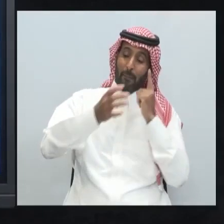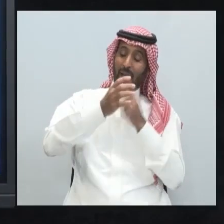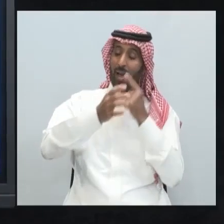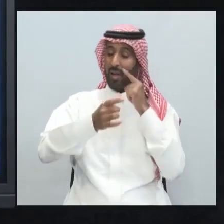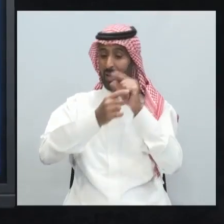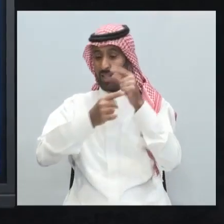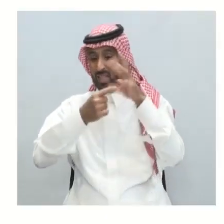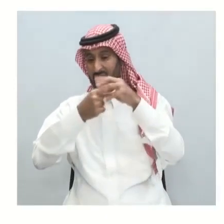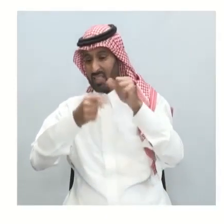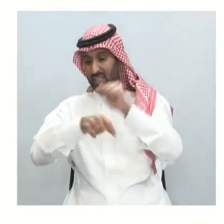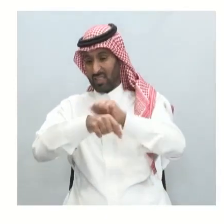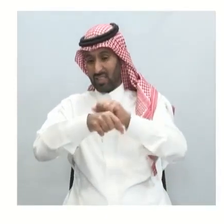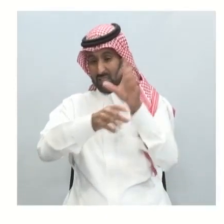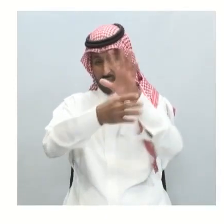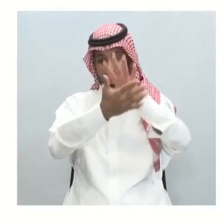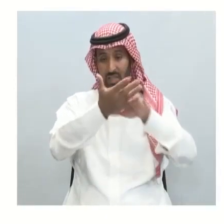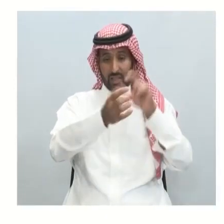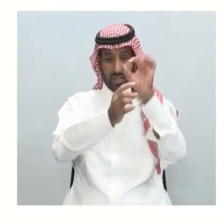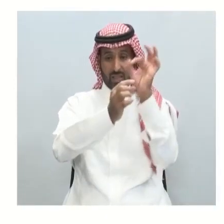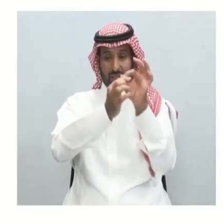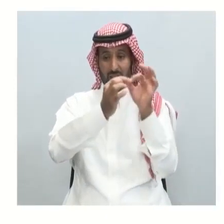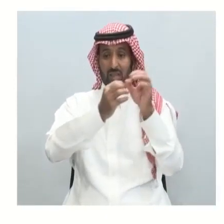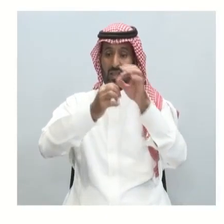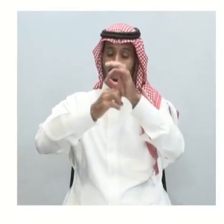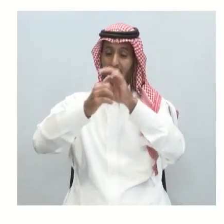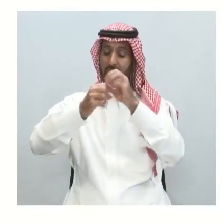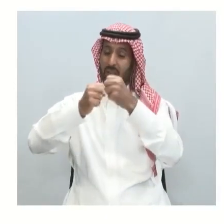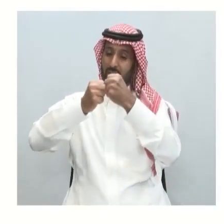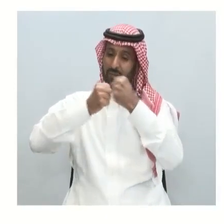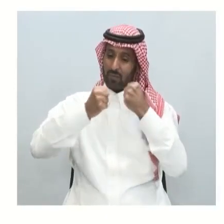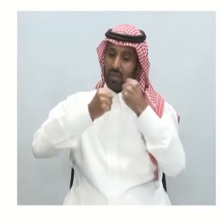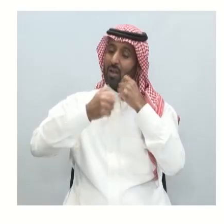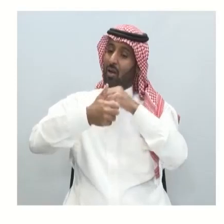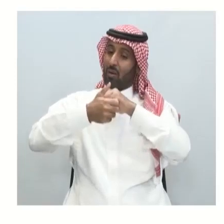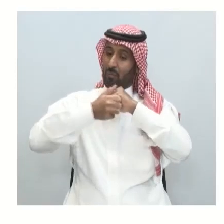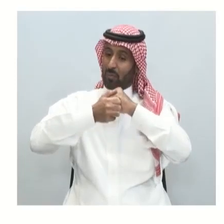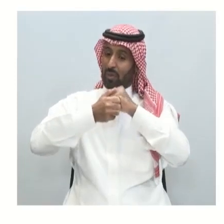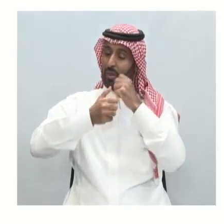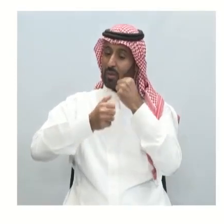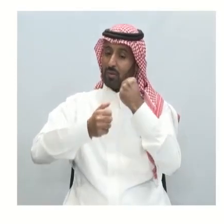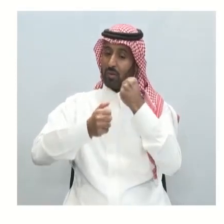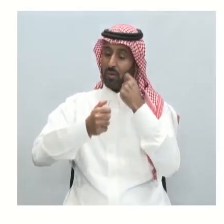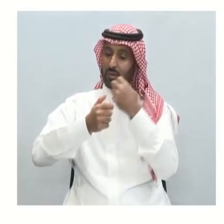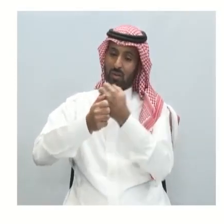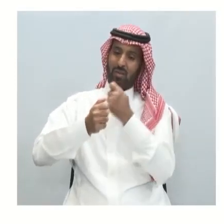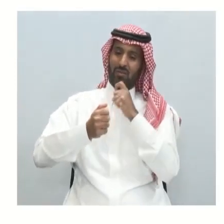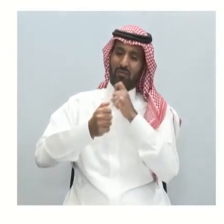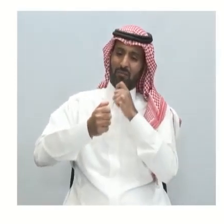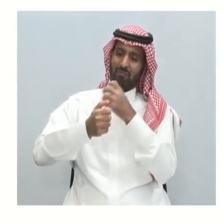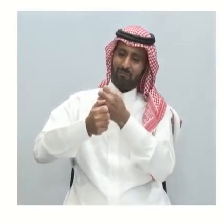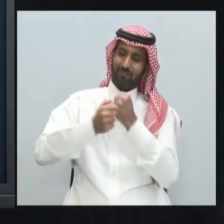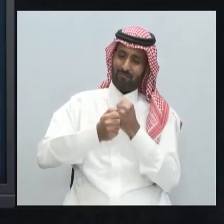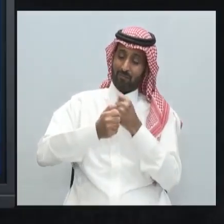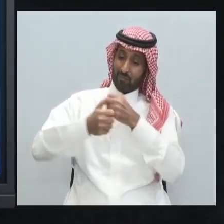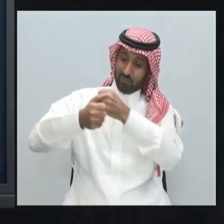الايونيه الصلبه الا ان قوه الجذب بين جسيماتها تكون اضعف تكون اضعف